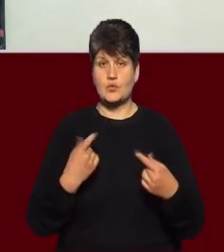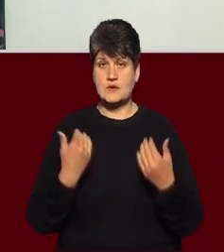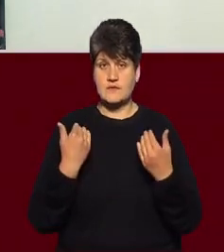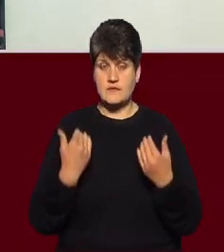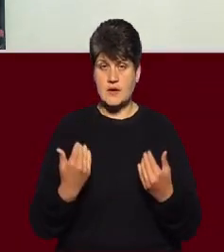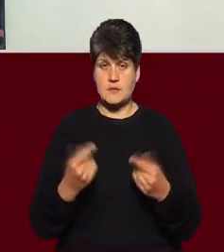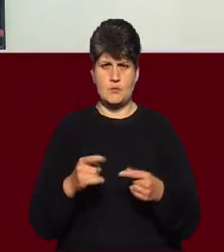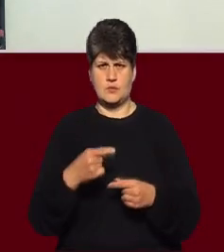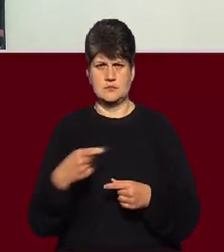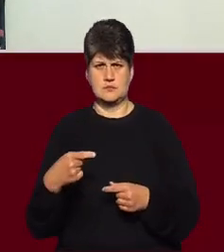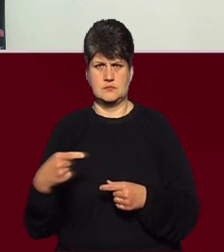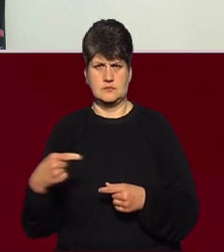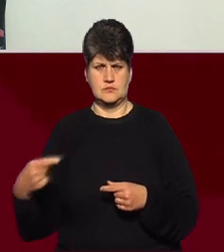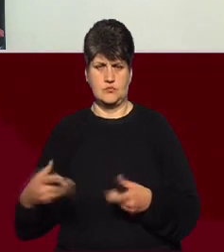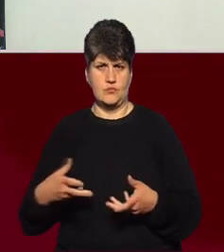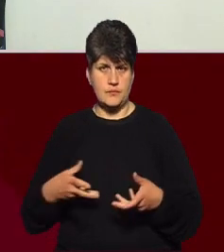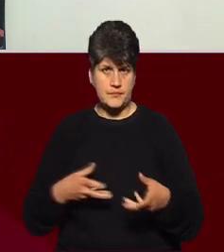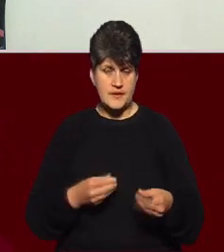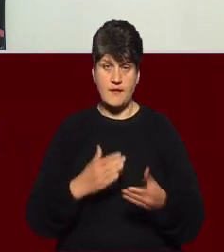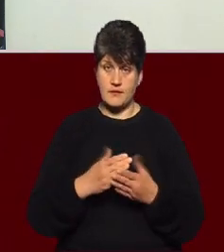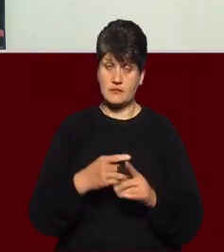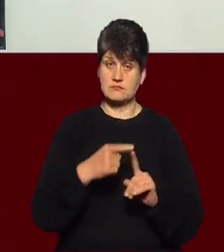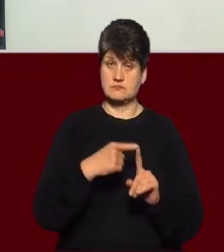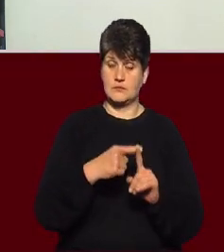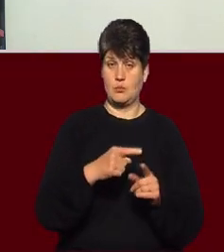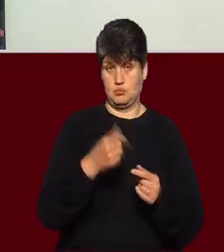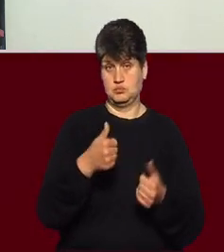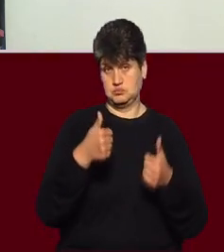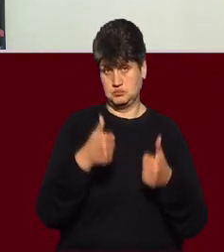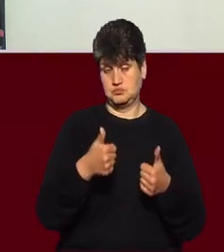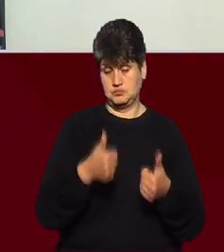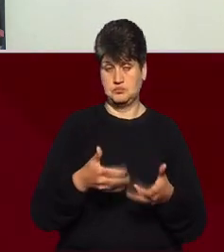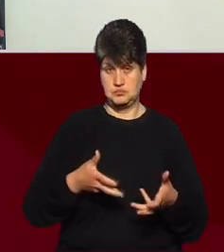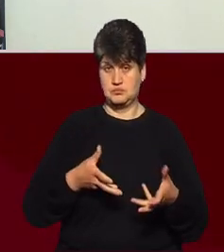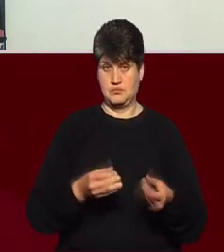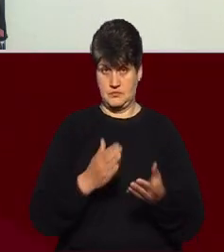а чи є щось позитивне з тим, що наш режим змінюється?